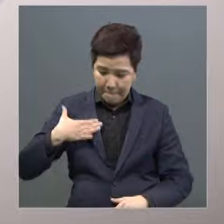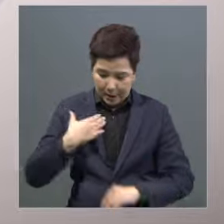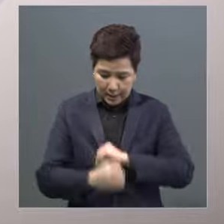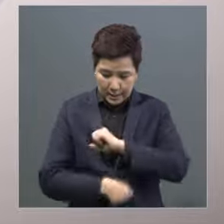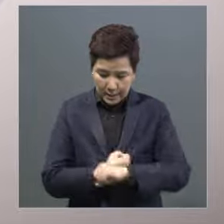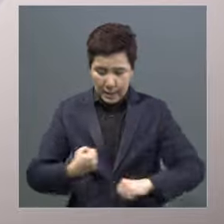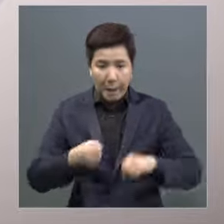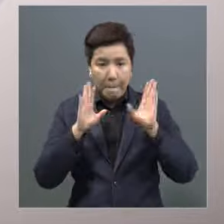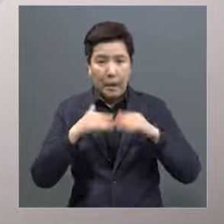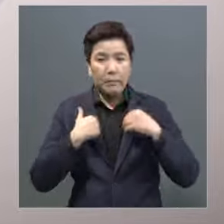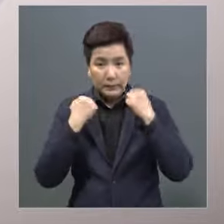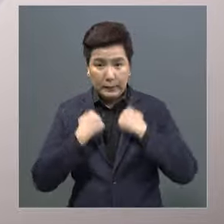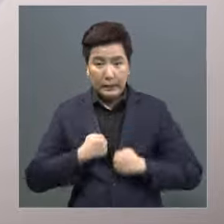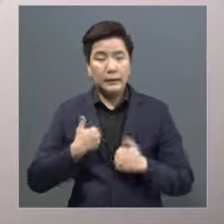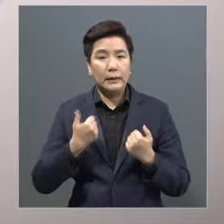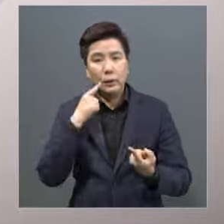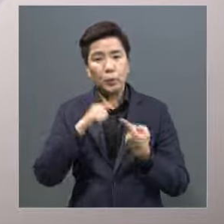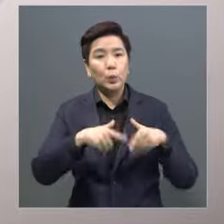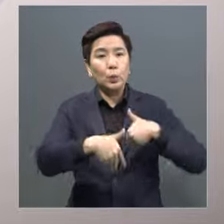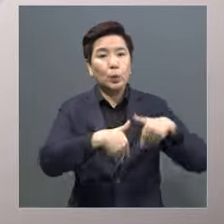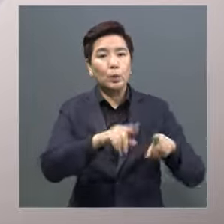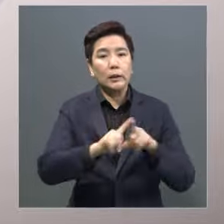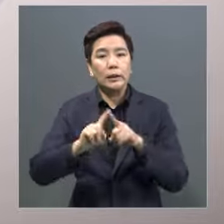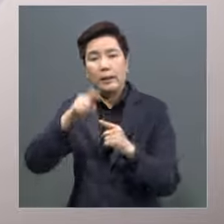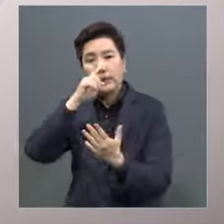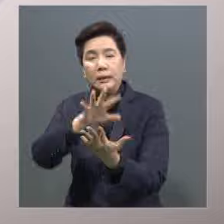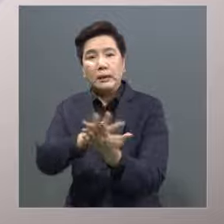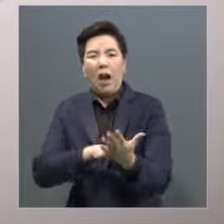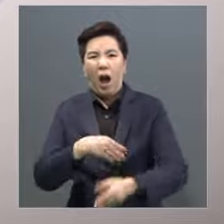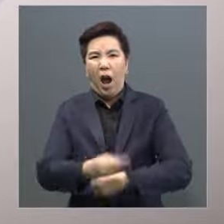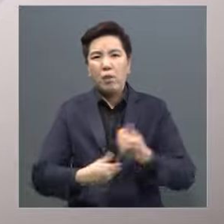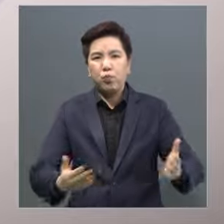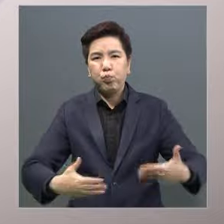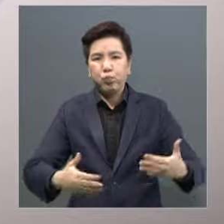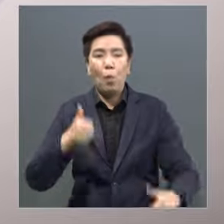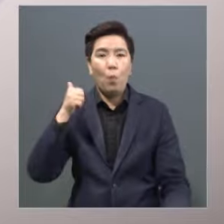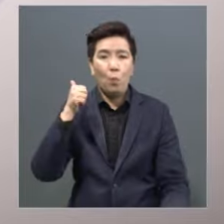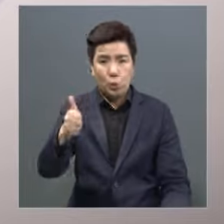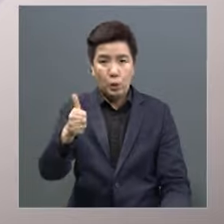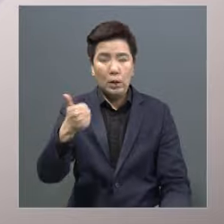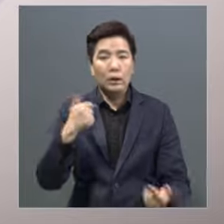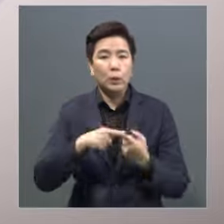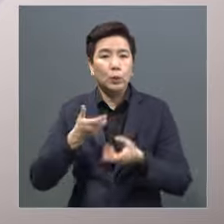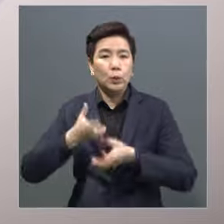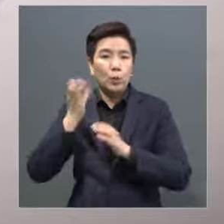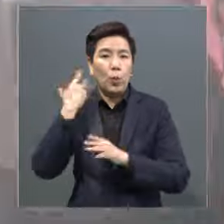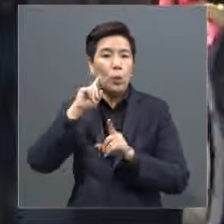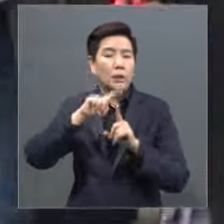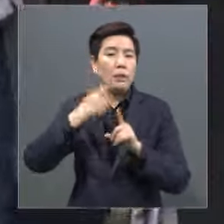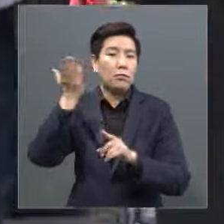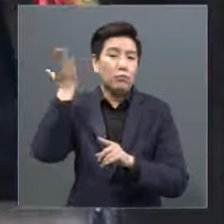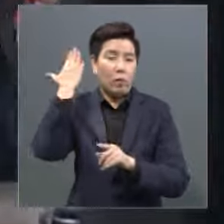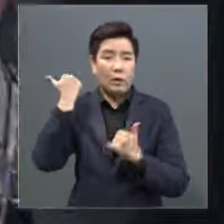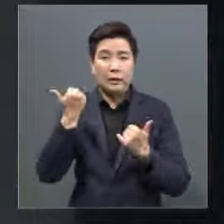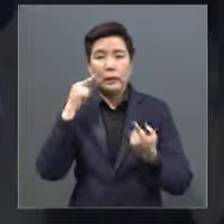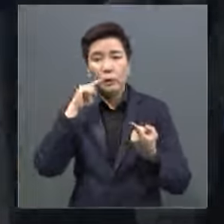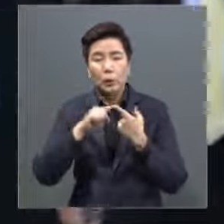ผ้าขม้าแบบที่เราใส่กันอยู่นี่แหละค่ะตามชุมชนต่างๆทั่วประเทศขายดิบขายดีกันเลยทีเดียวค่ะย้อนกลับไปช่วงเดือนที่ผ่านมา